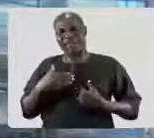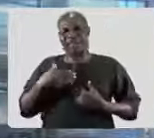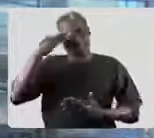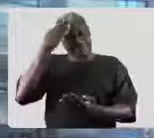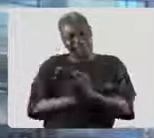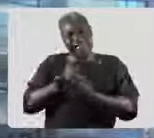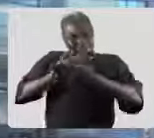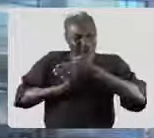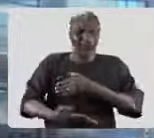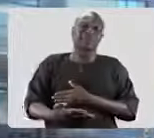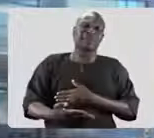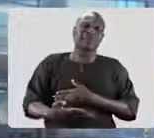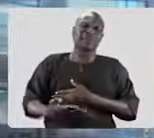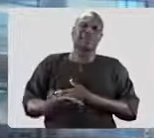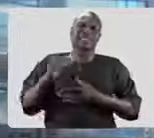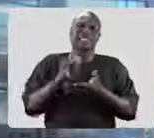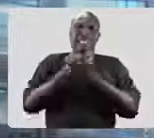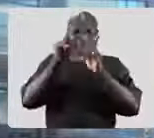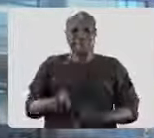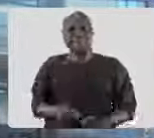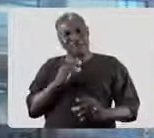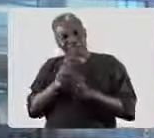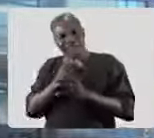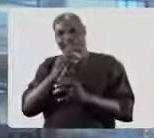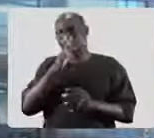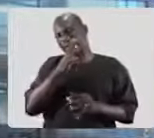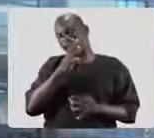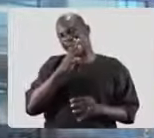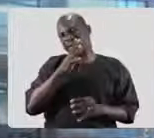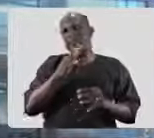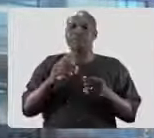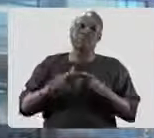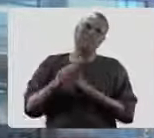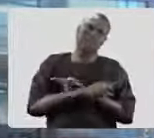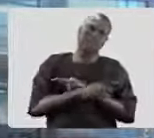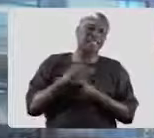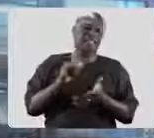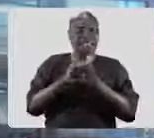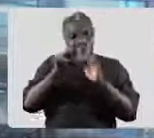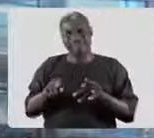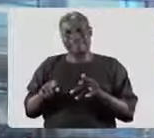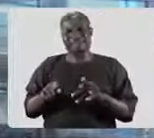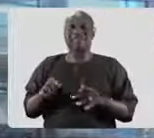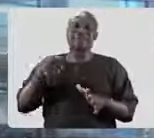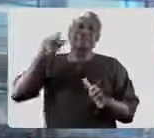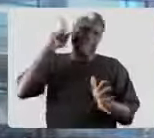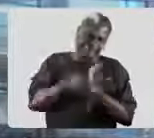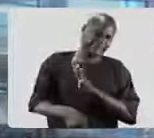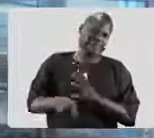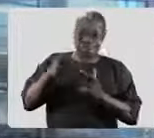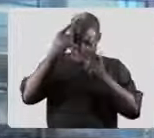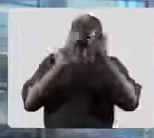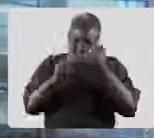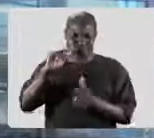pe na enka ono eba be hwane maame no ene sa nipa no afrim mu